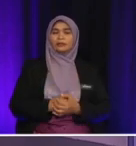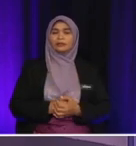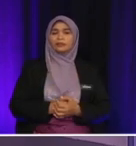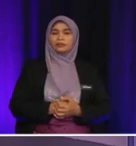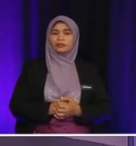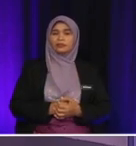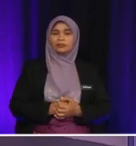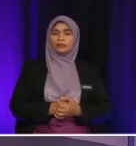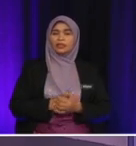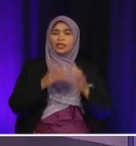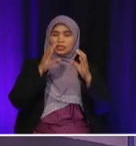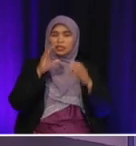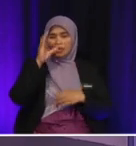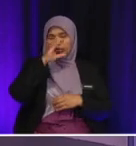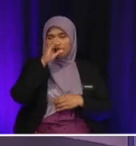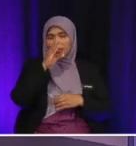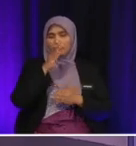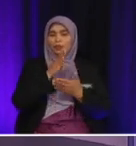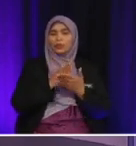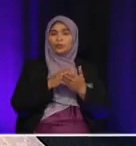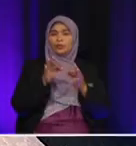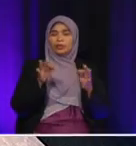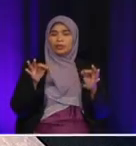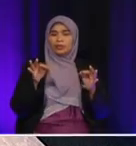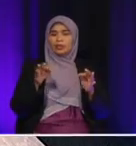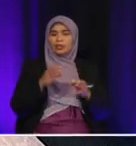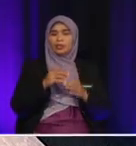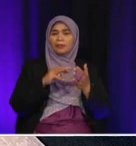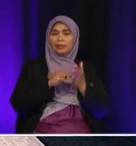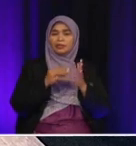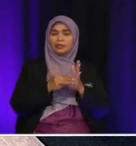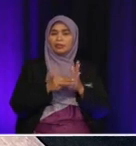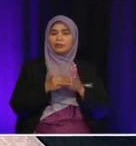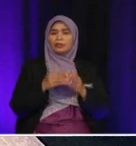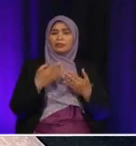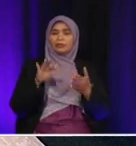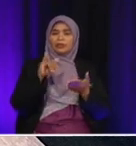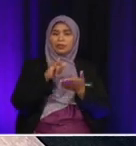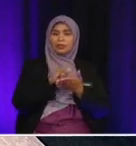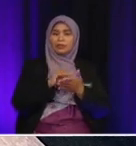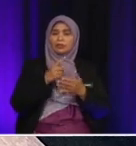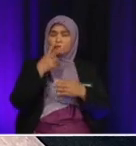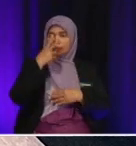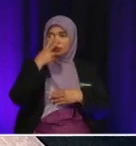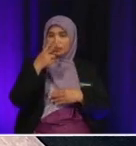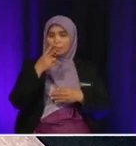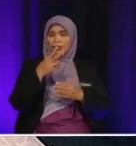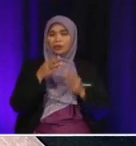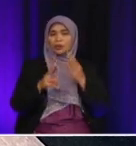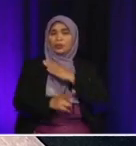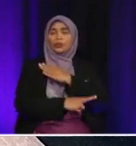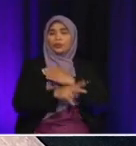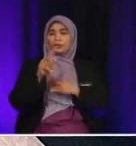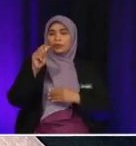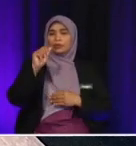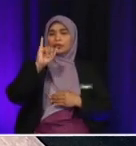baca carikan potongan ayatnya dan juga terjemahannya ya kemudian kita lihat seterusnya ialah hukum tajwid